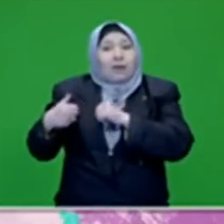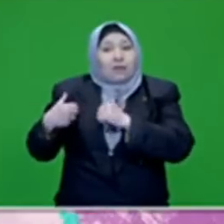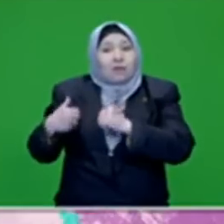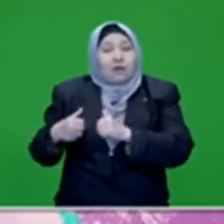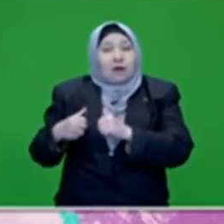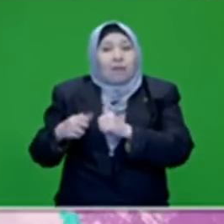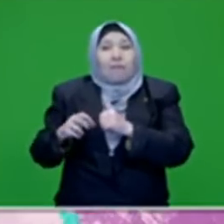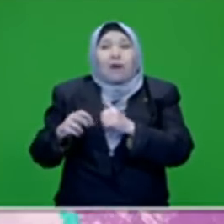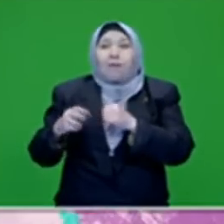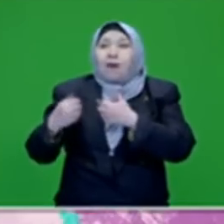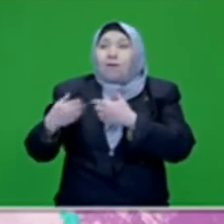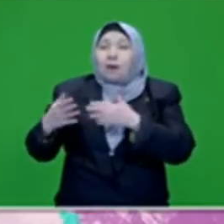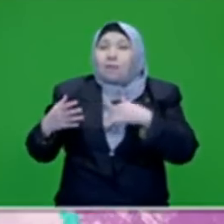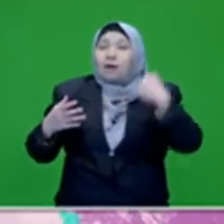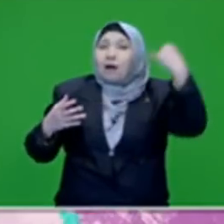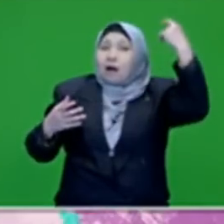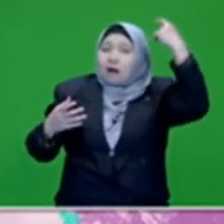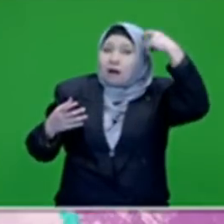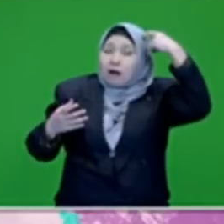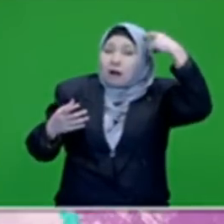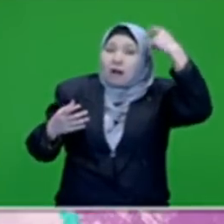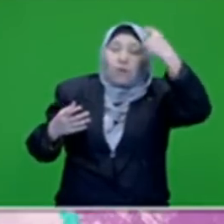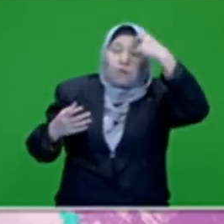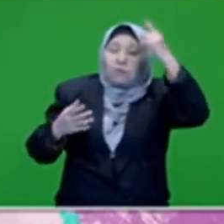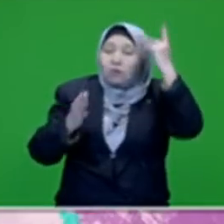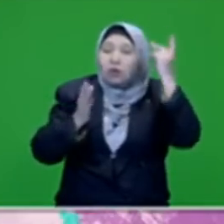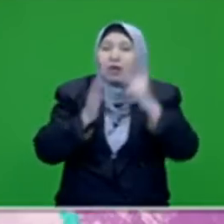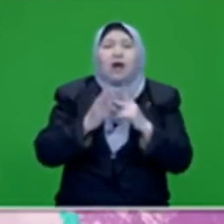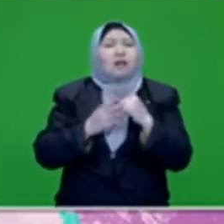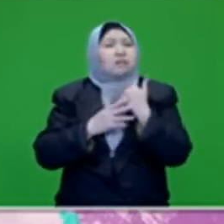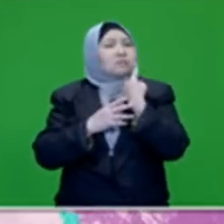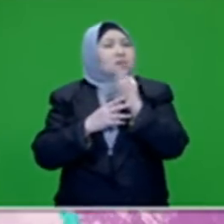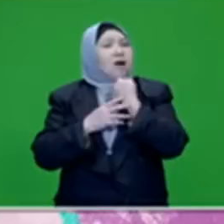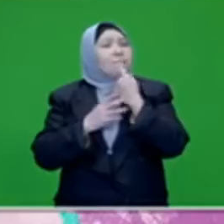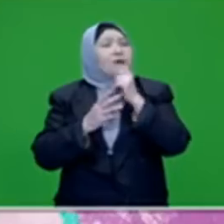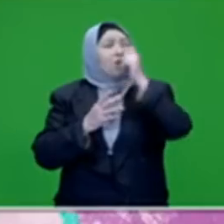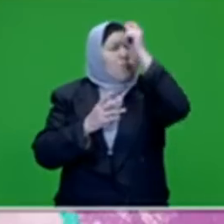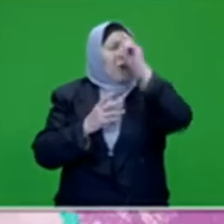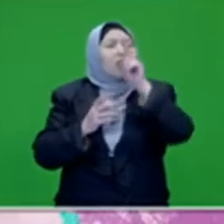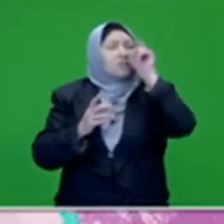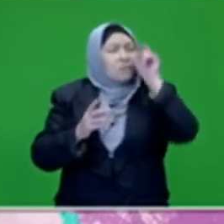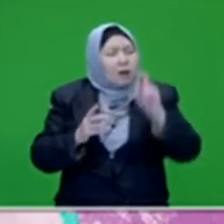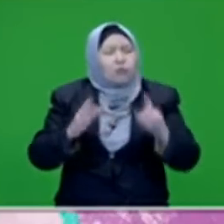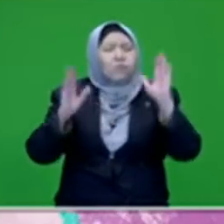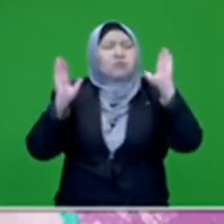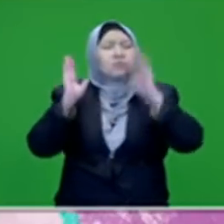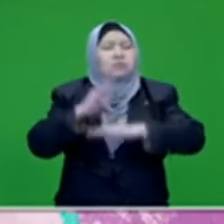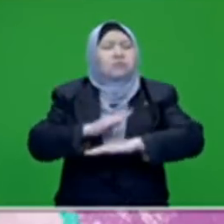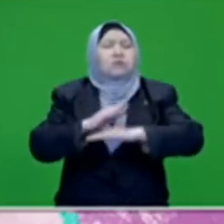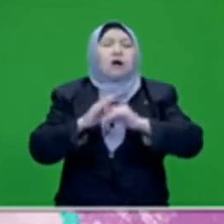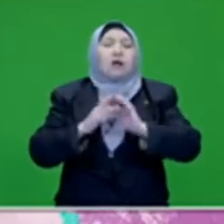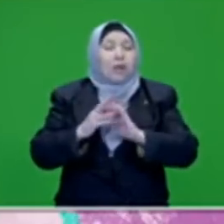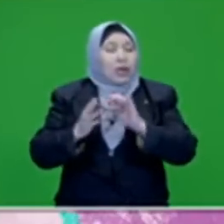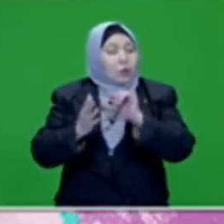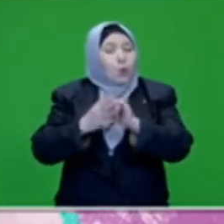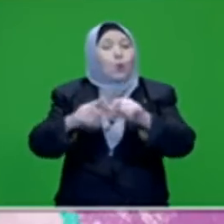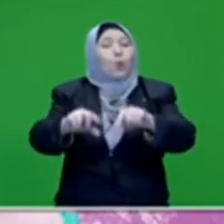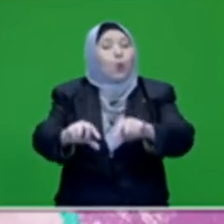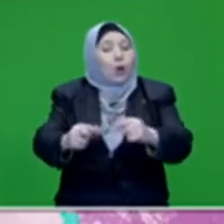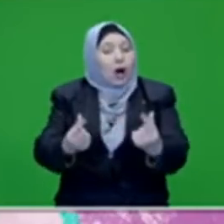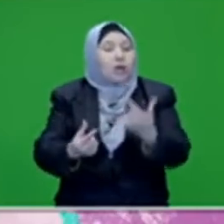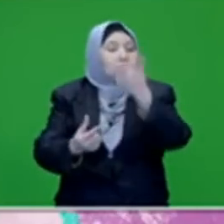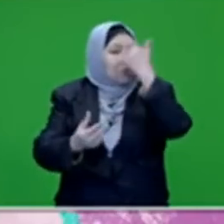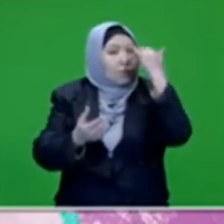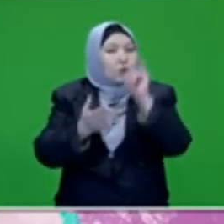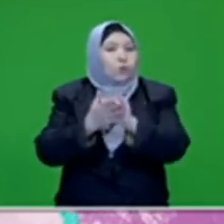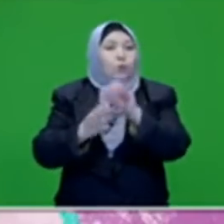pintu hati, akal dia untuk mengenal siapa Tuhan yang sepatutnya dia sembah. InsyaAllah. So, Quran. Sebab itu Quran kalau